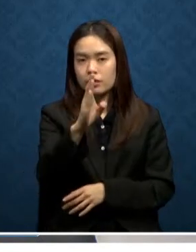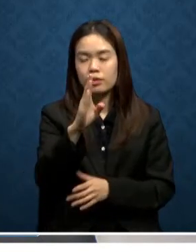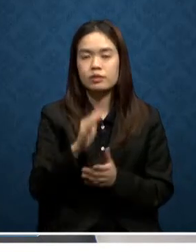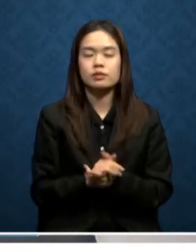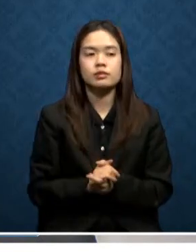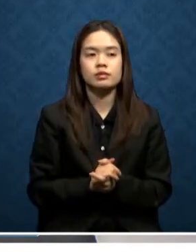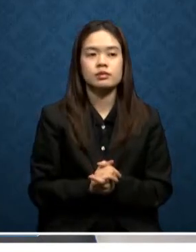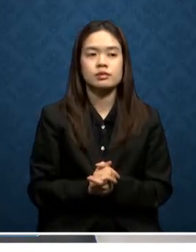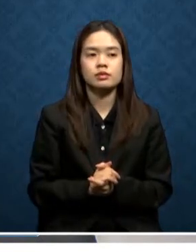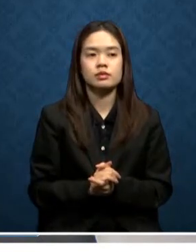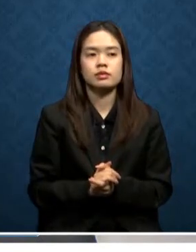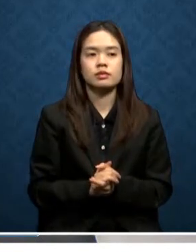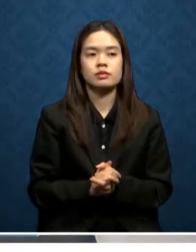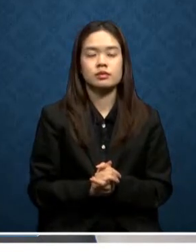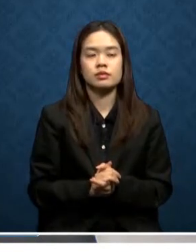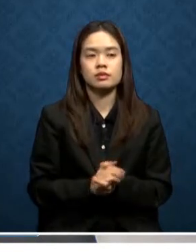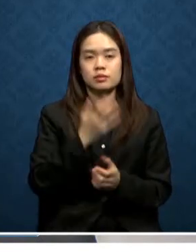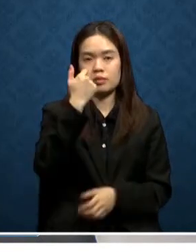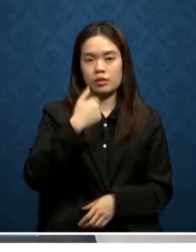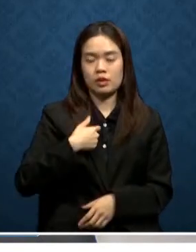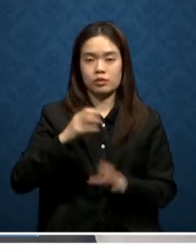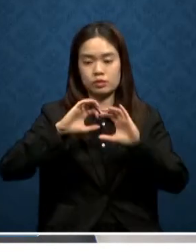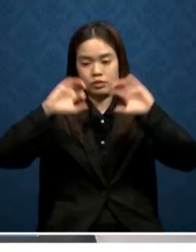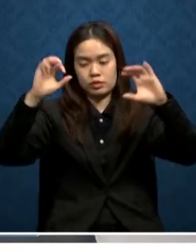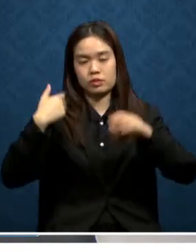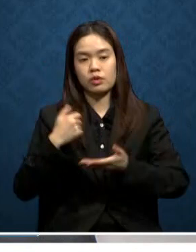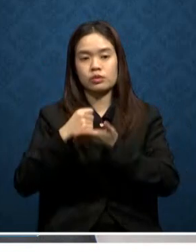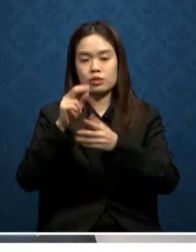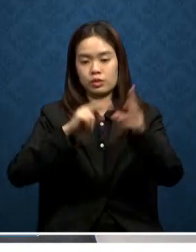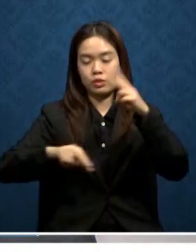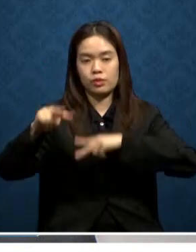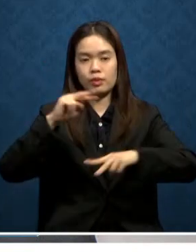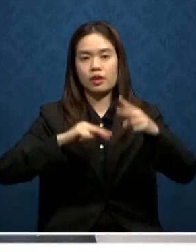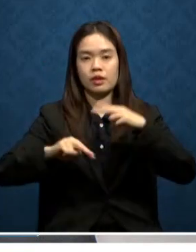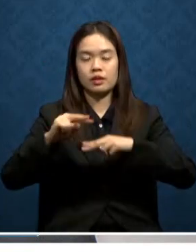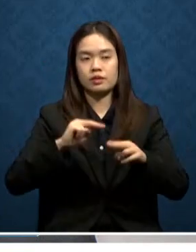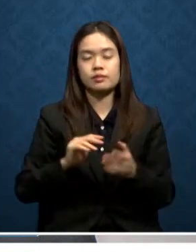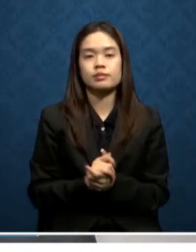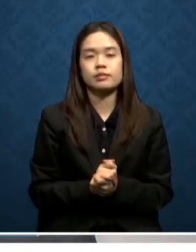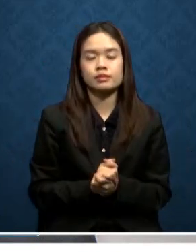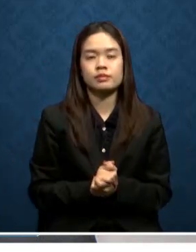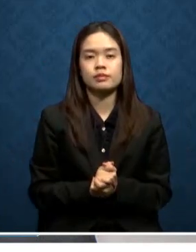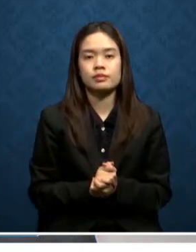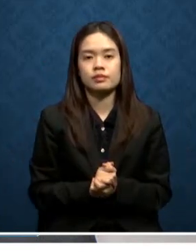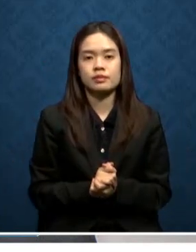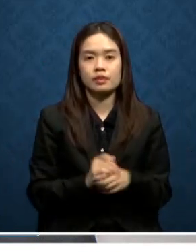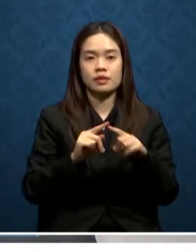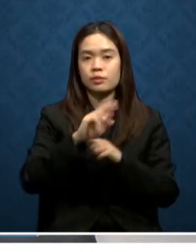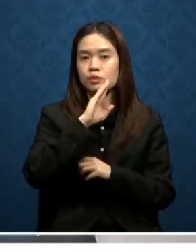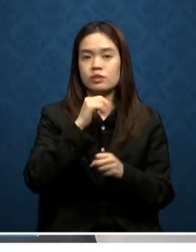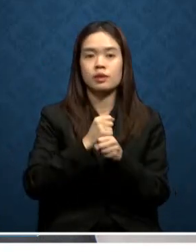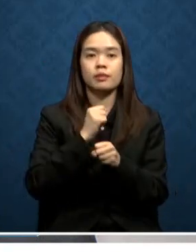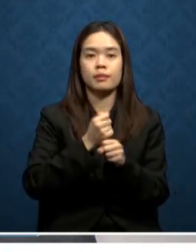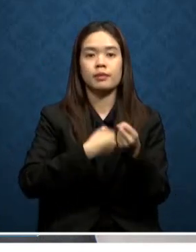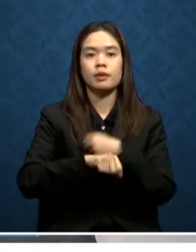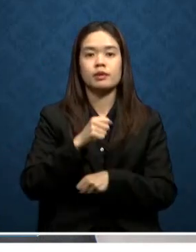จะต้องเป็นผู้ดูแลตรวจสอบรัฐบาลการบริหารราชการแผ่นดินอยู่แล้วนะครับในส่วนของการปฏิบัติหน้าที่